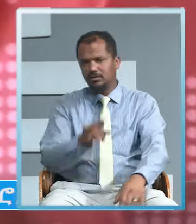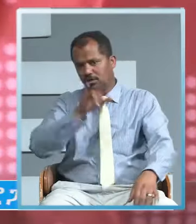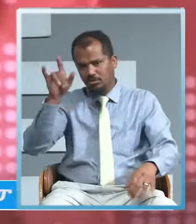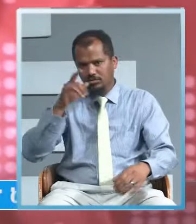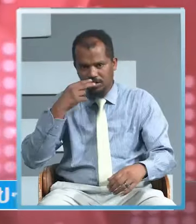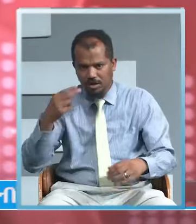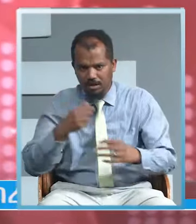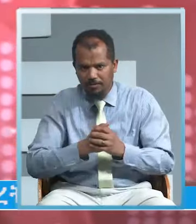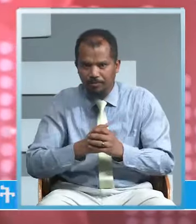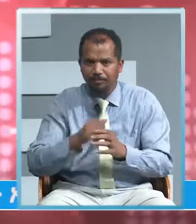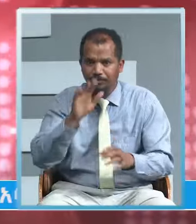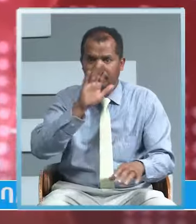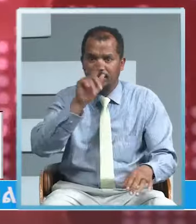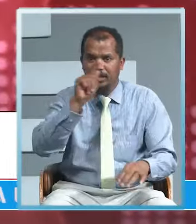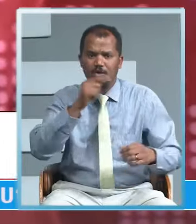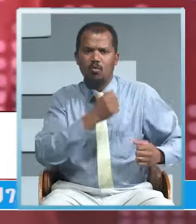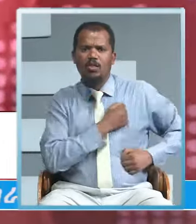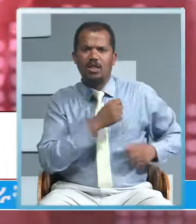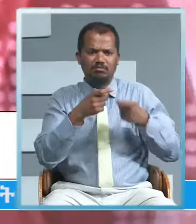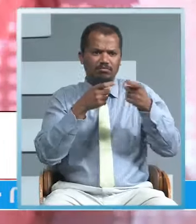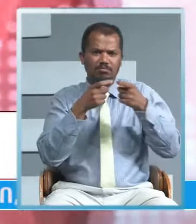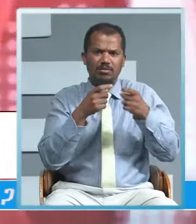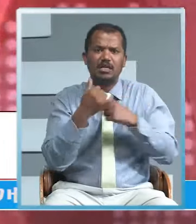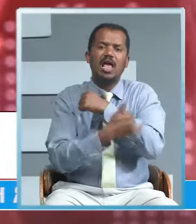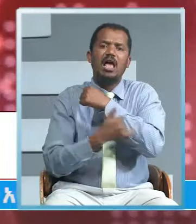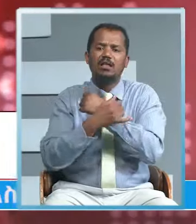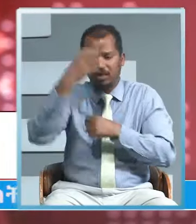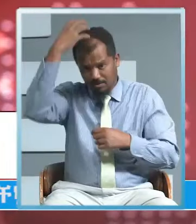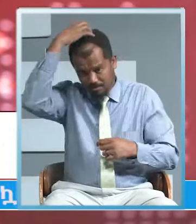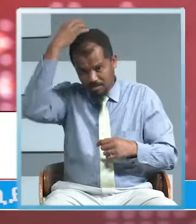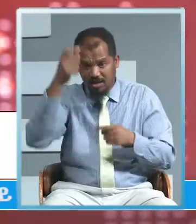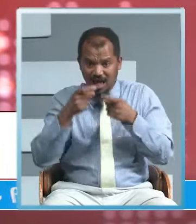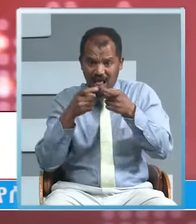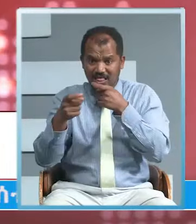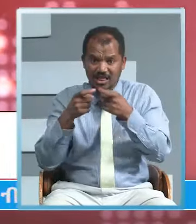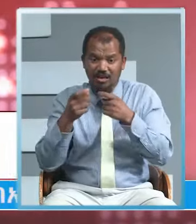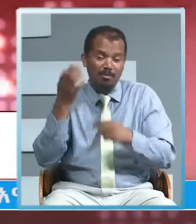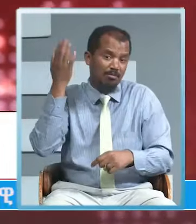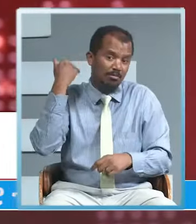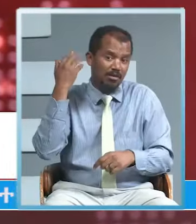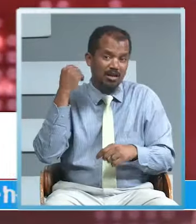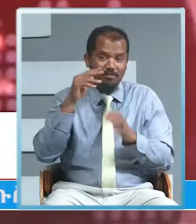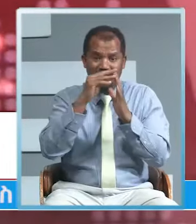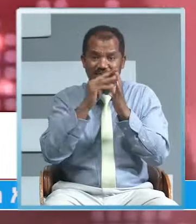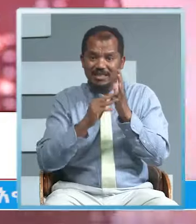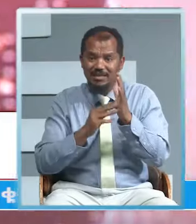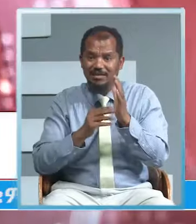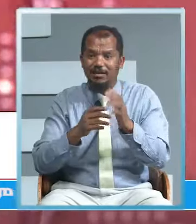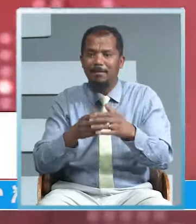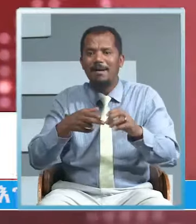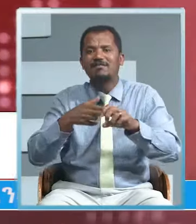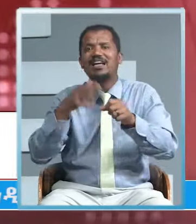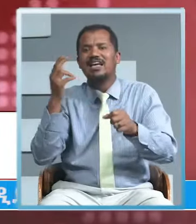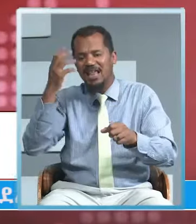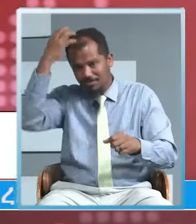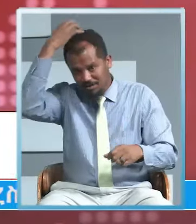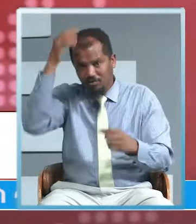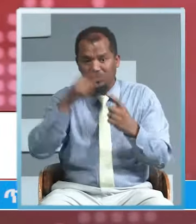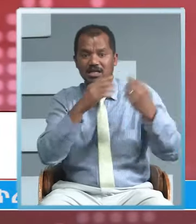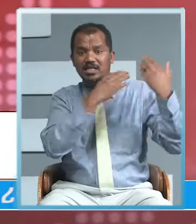የውጭ ዜና የጊኒ ወታደራዊ አስተዳደር የሀገሪቱን የመንግስት አስተዳደር ባለፈው መስከረም ወር በመፈንቅለ መንግስት